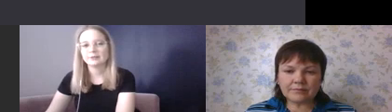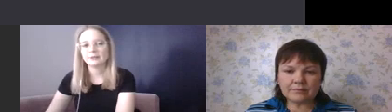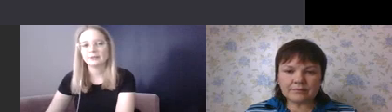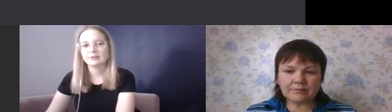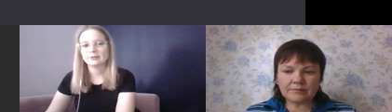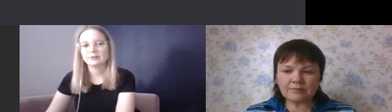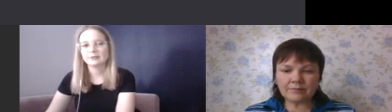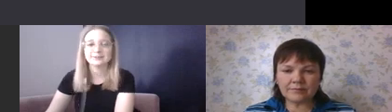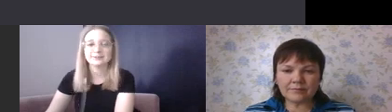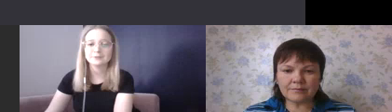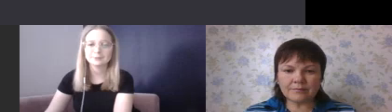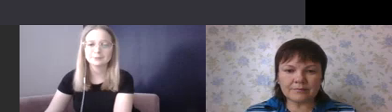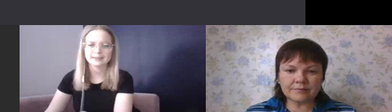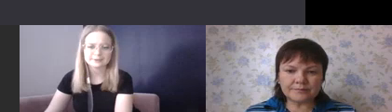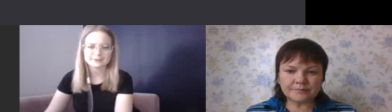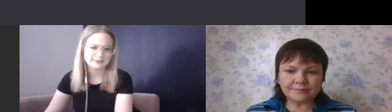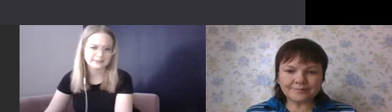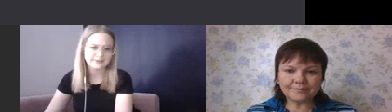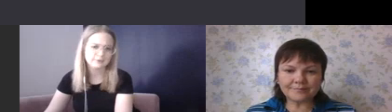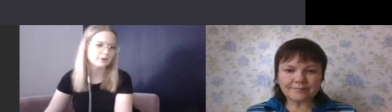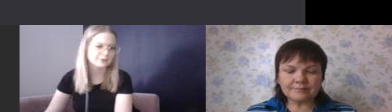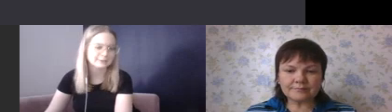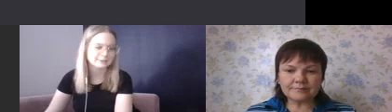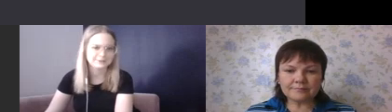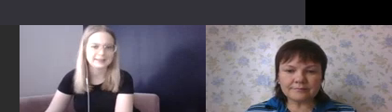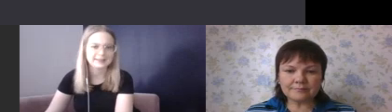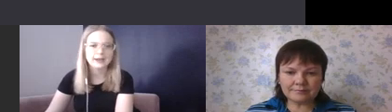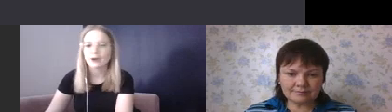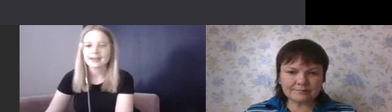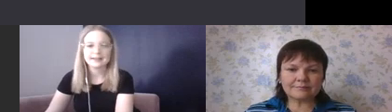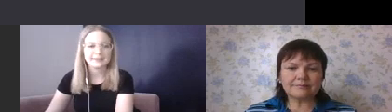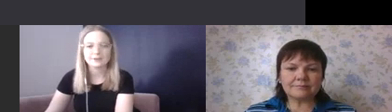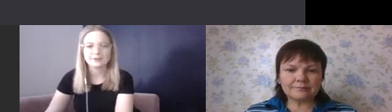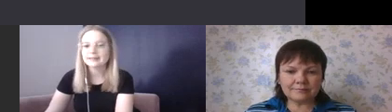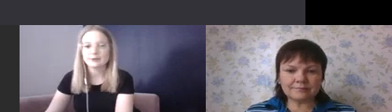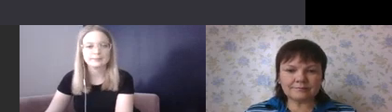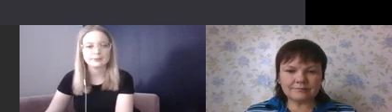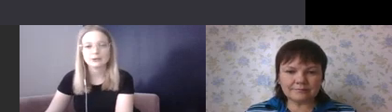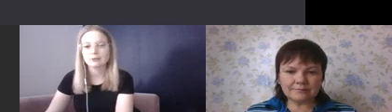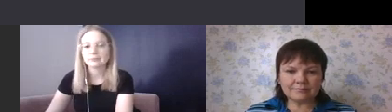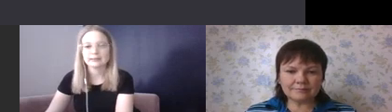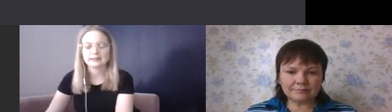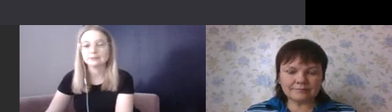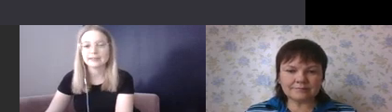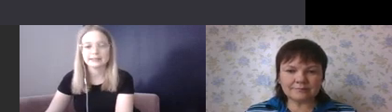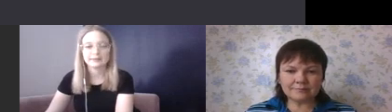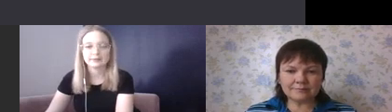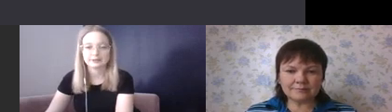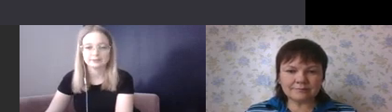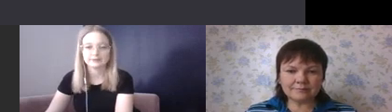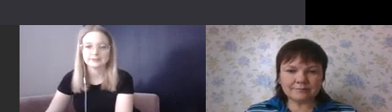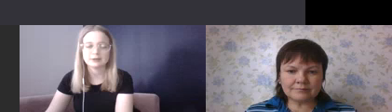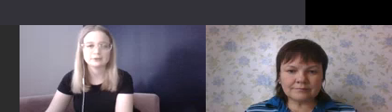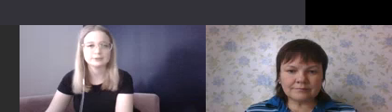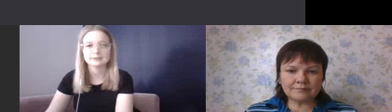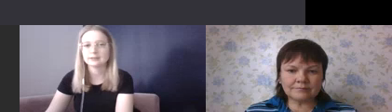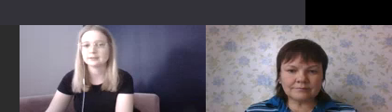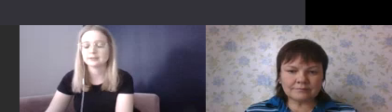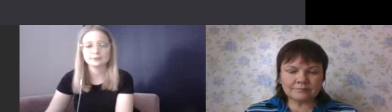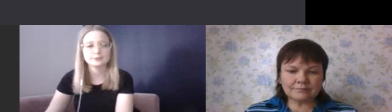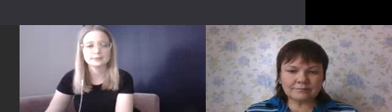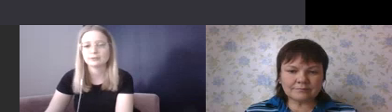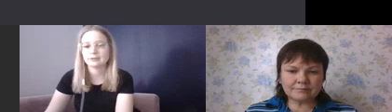on Thomas on piloodi näitel, et seal on võibolla keeruline minna nagu varjutama või, aga jällegi ülikoolid pakuvad tudengi varjutamise